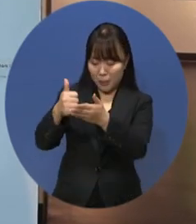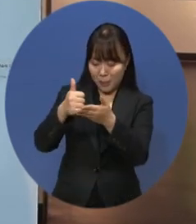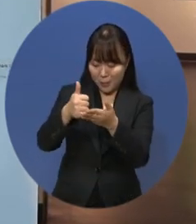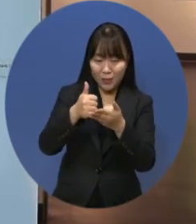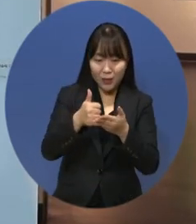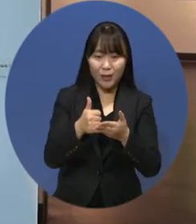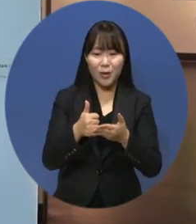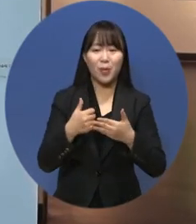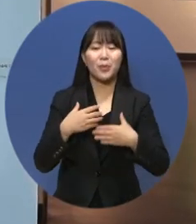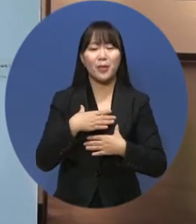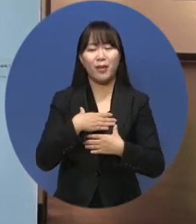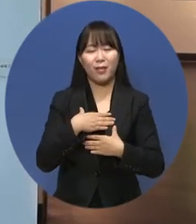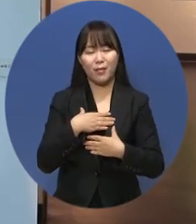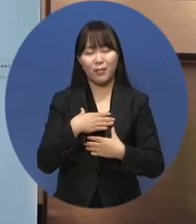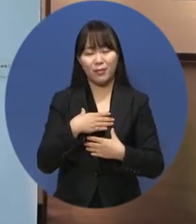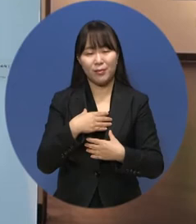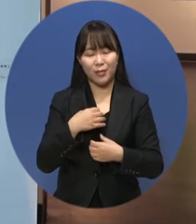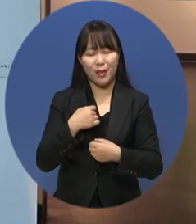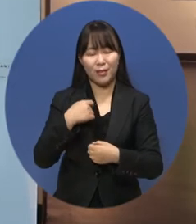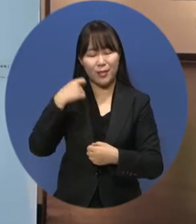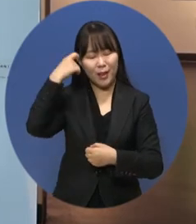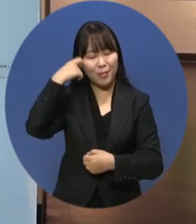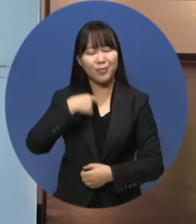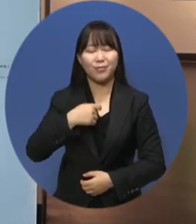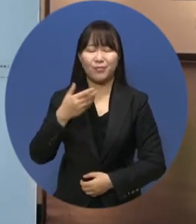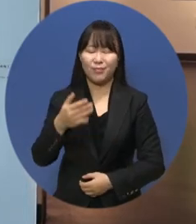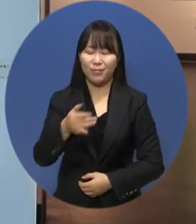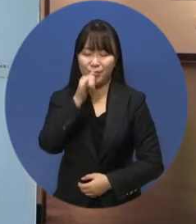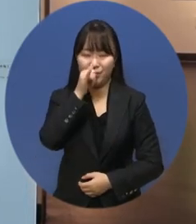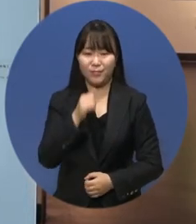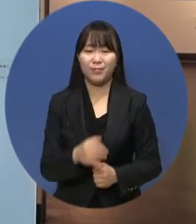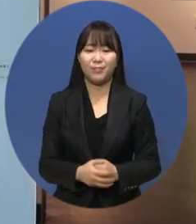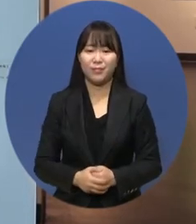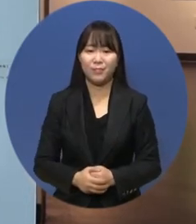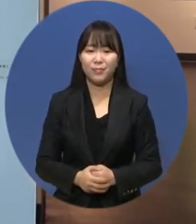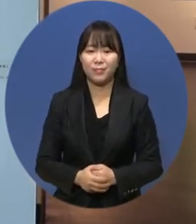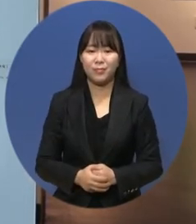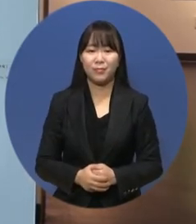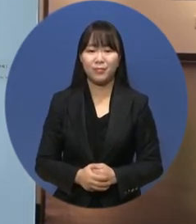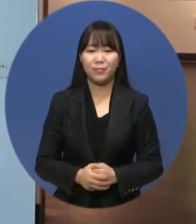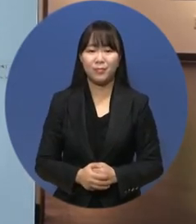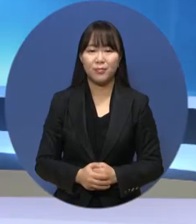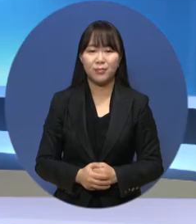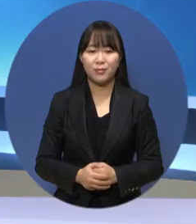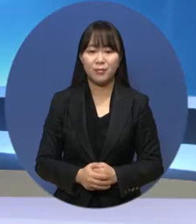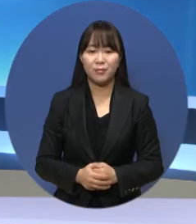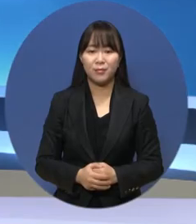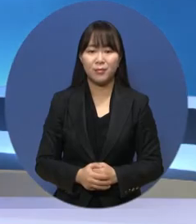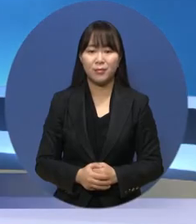잔잔한 감동을 주고 있습니다 복지 tv 뉴스 잊어야 합니다